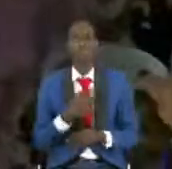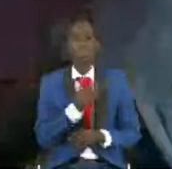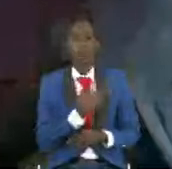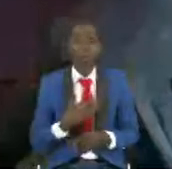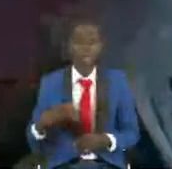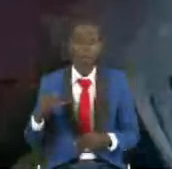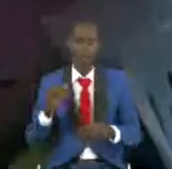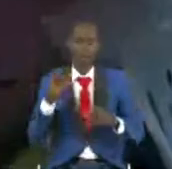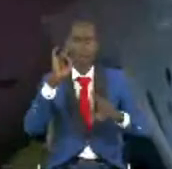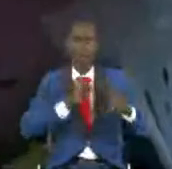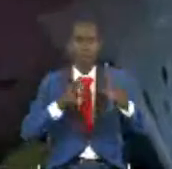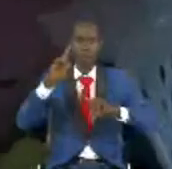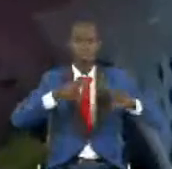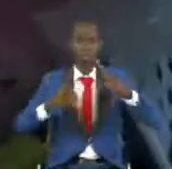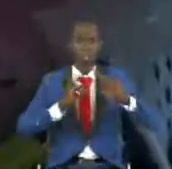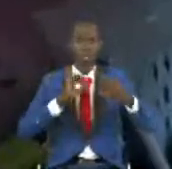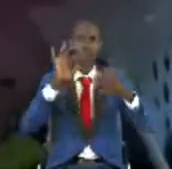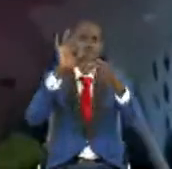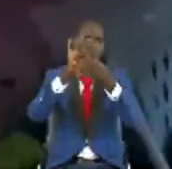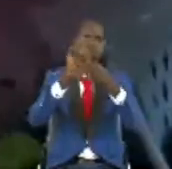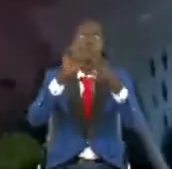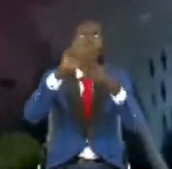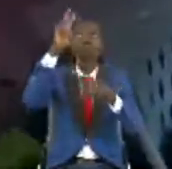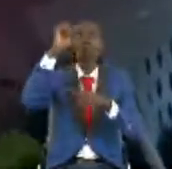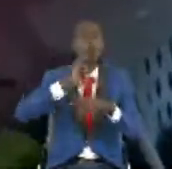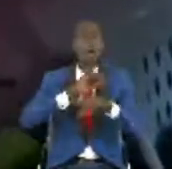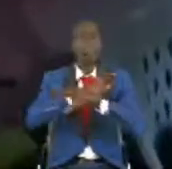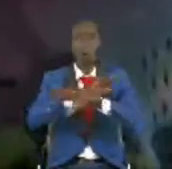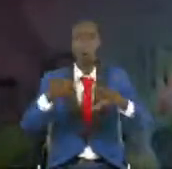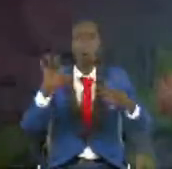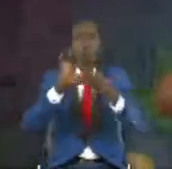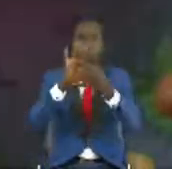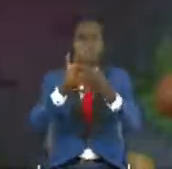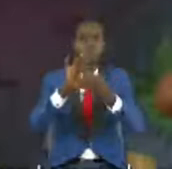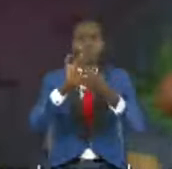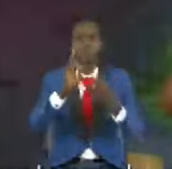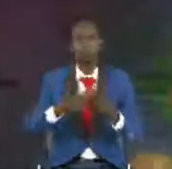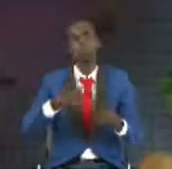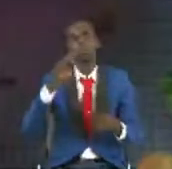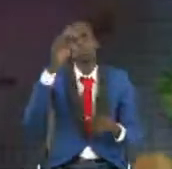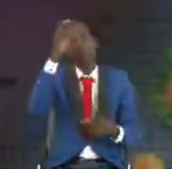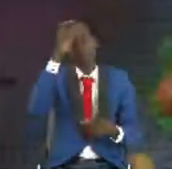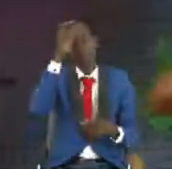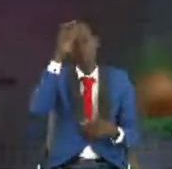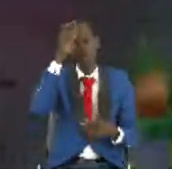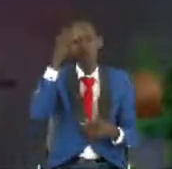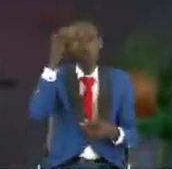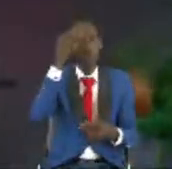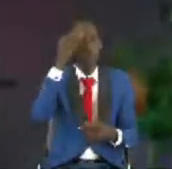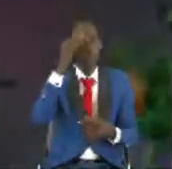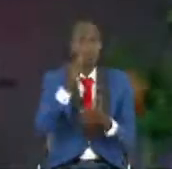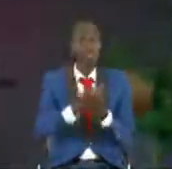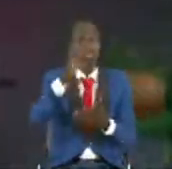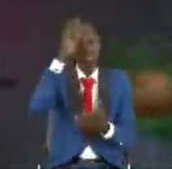J'appartiens au Seigneur. Je n'appartiens pas à Satan. Vous savez ce que Satan fait? Il est venu